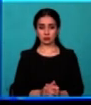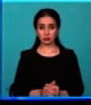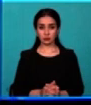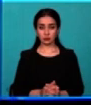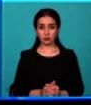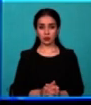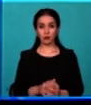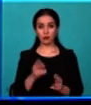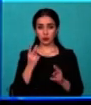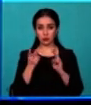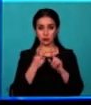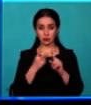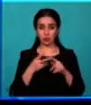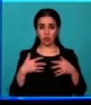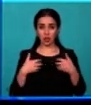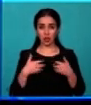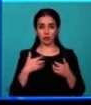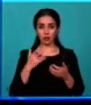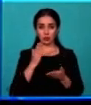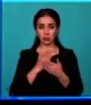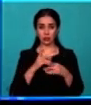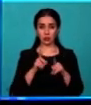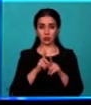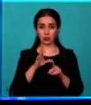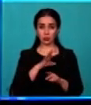Mana ikkinchi hayvonimiz ham paydo bo'ldi.